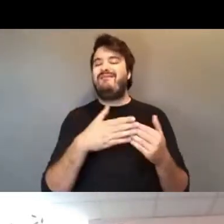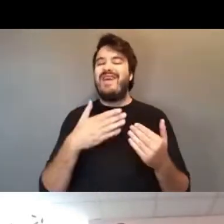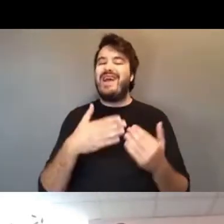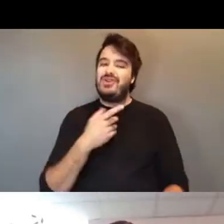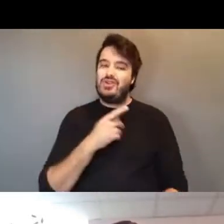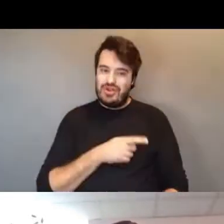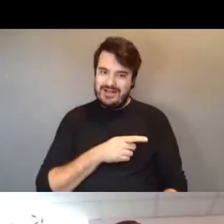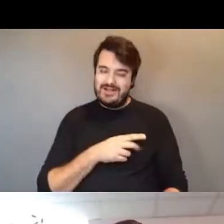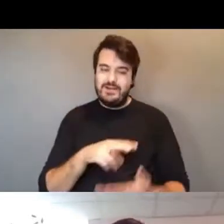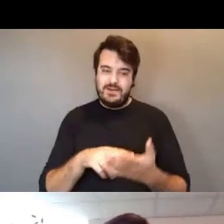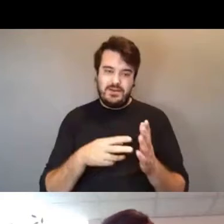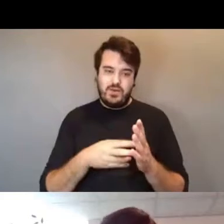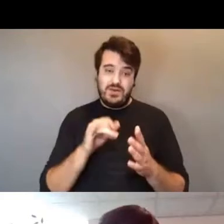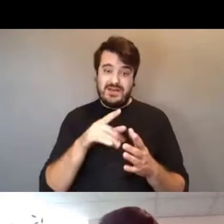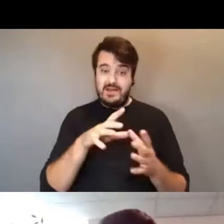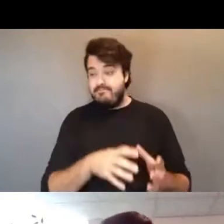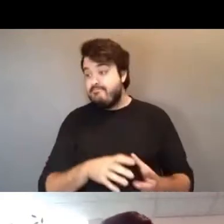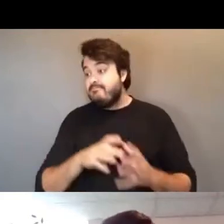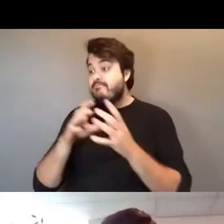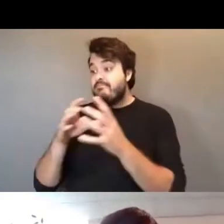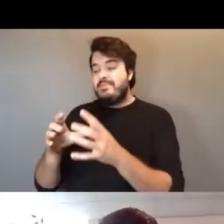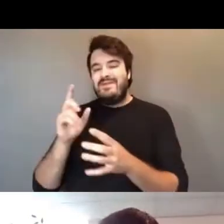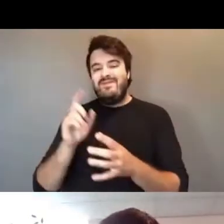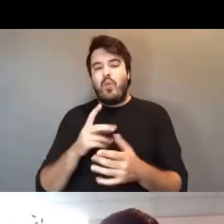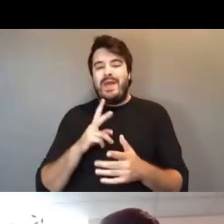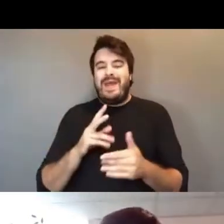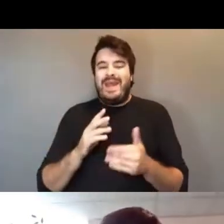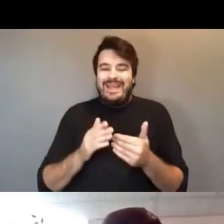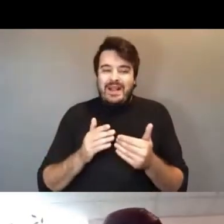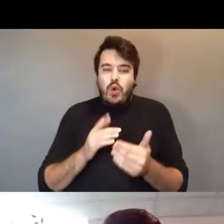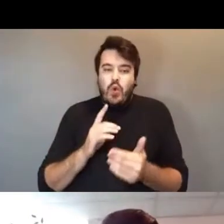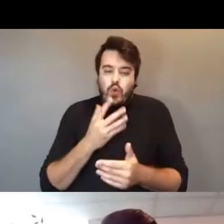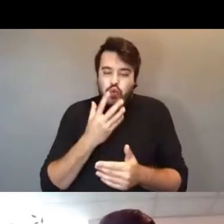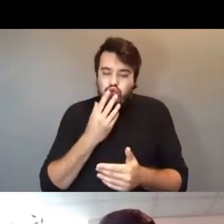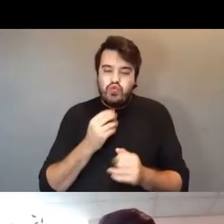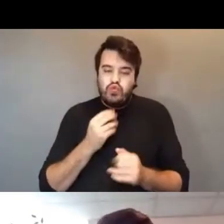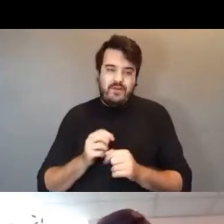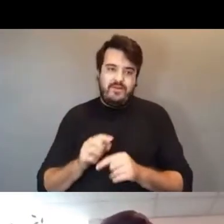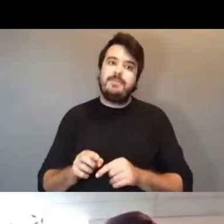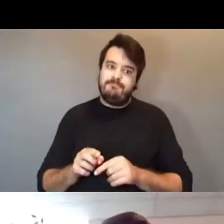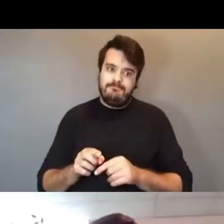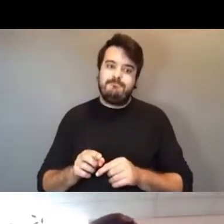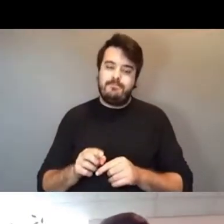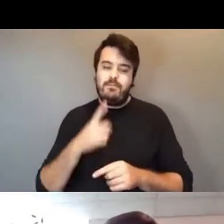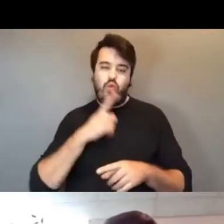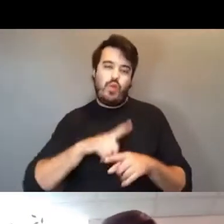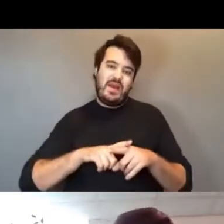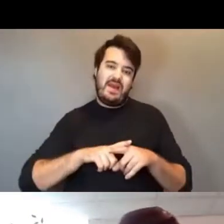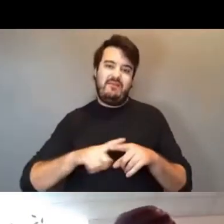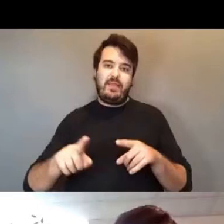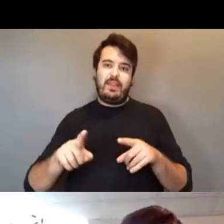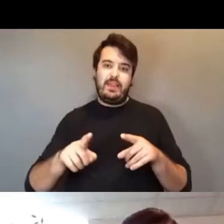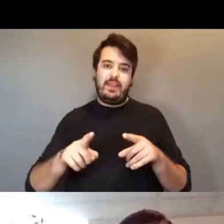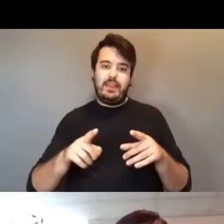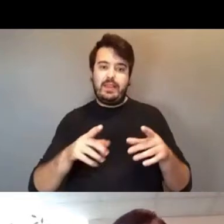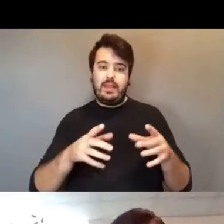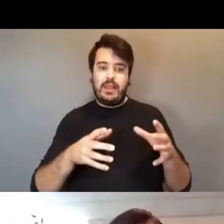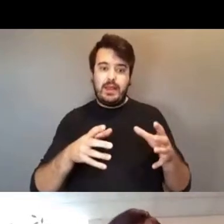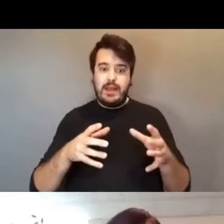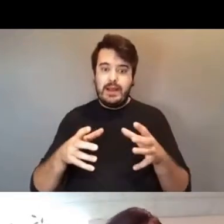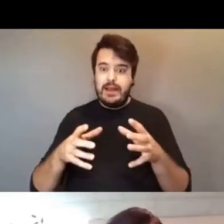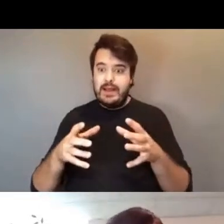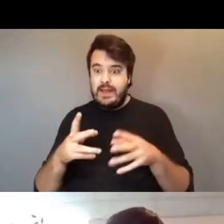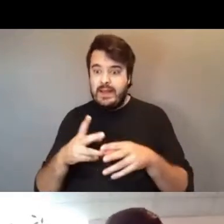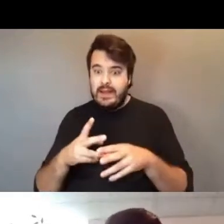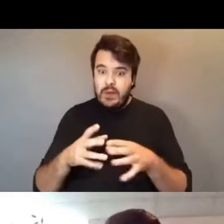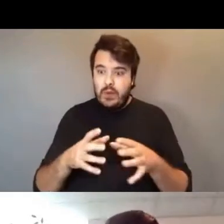vous la rempotez, soyez très délicat avec elle, mais pour éviter d'avoir à faire très attention lorsque vous la